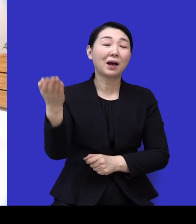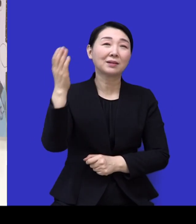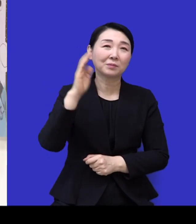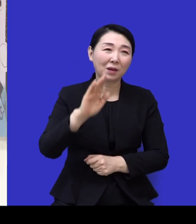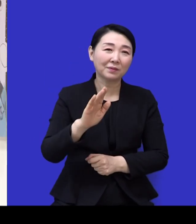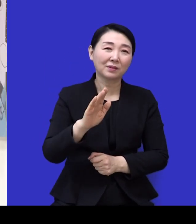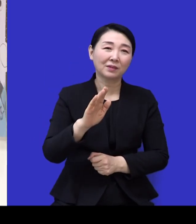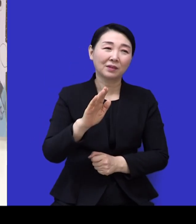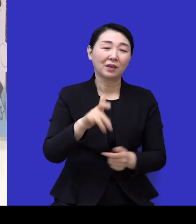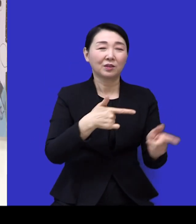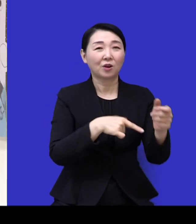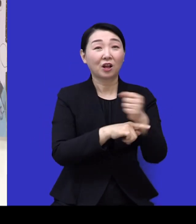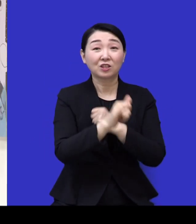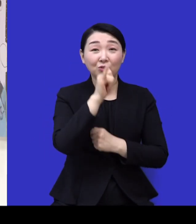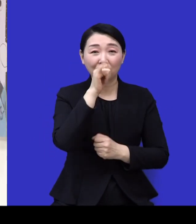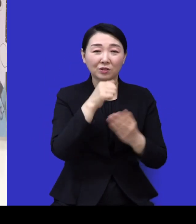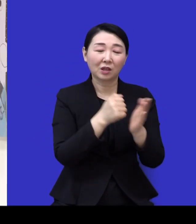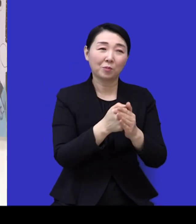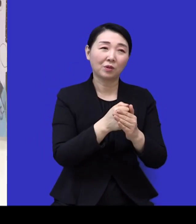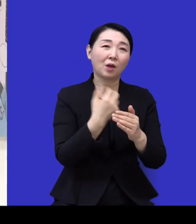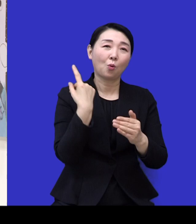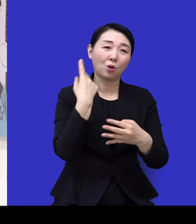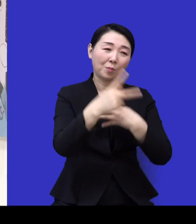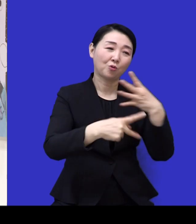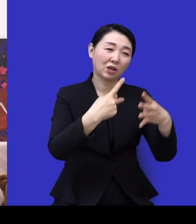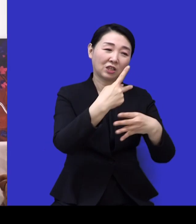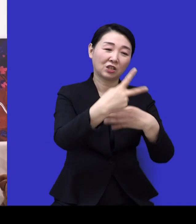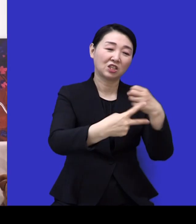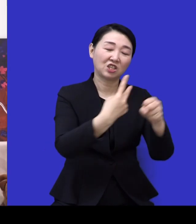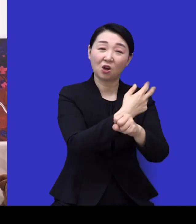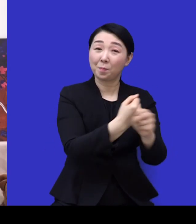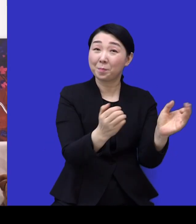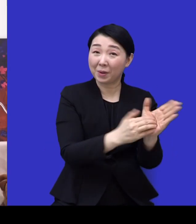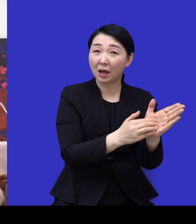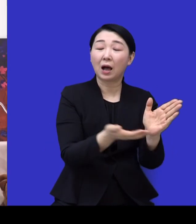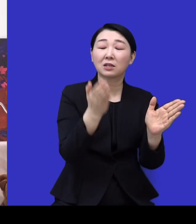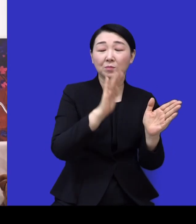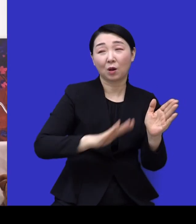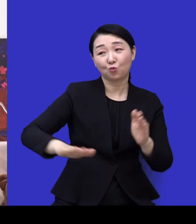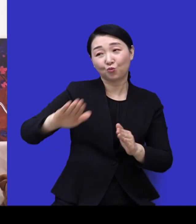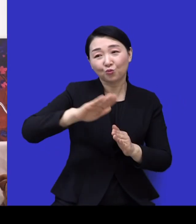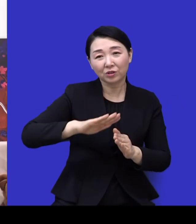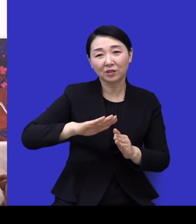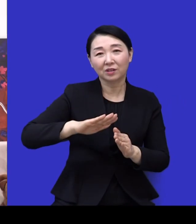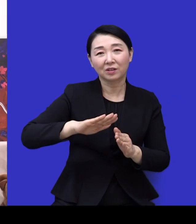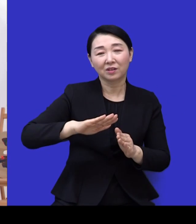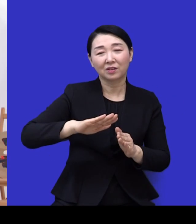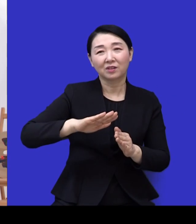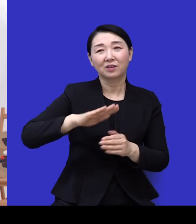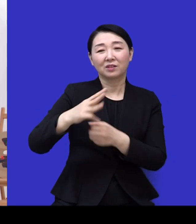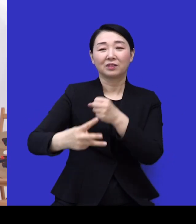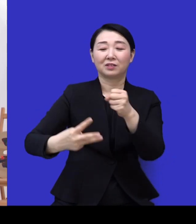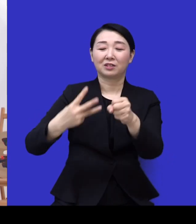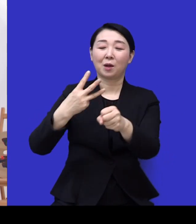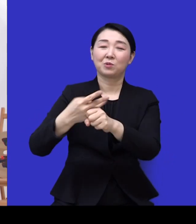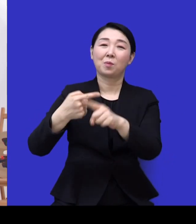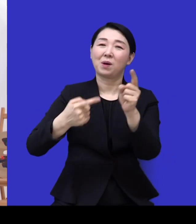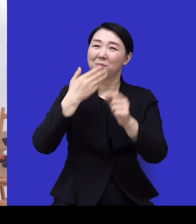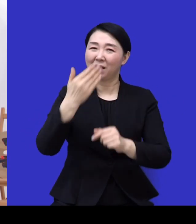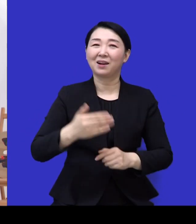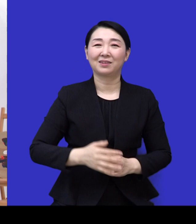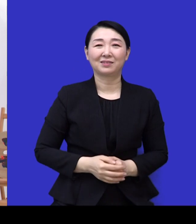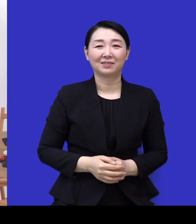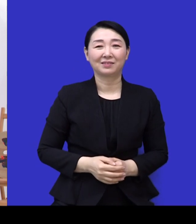이유로 다 2년 동안 하는 프로젝트를 저희는 3년 반을 합니다. 오. 그래서 어떤 걸 느꼈냐면 뭐 그것도